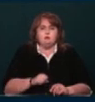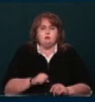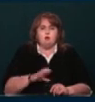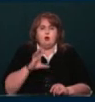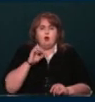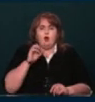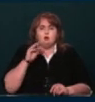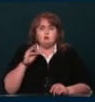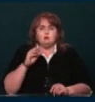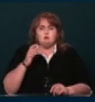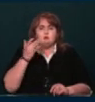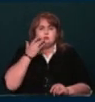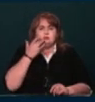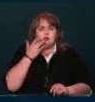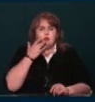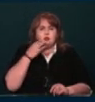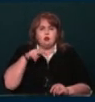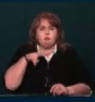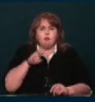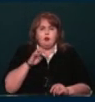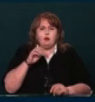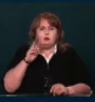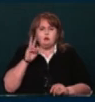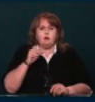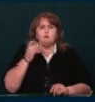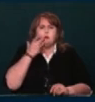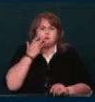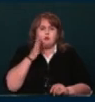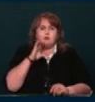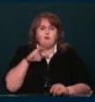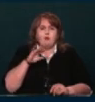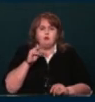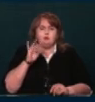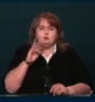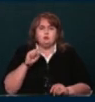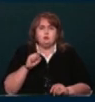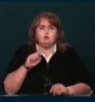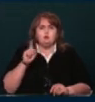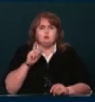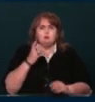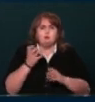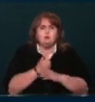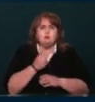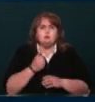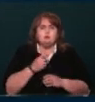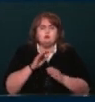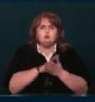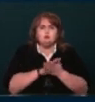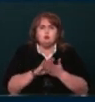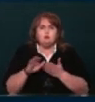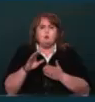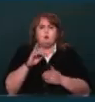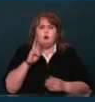H – постоянная планка, тоже постоянная величина. Так вот, чтобы найти частоту кванта или